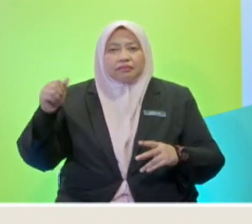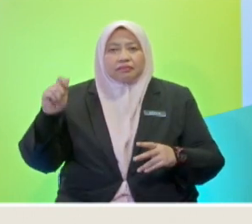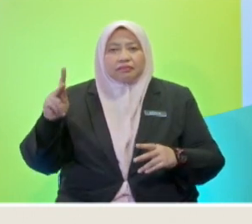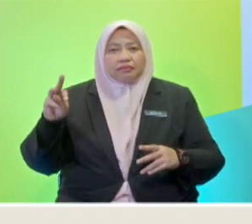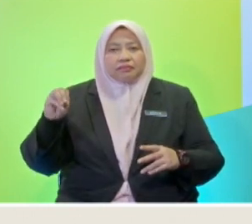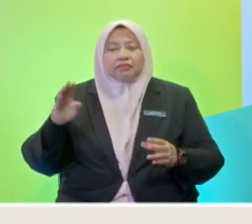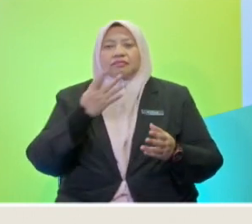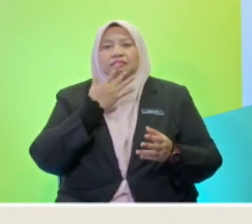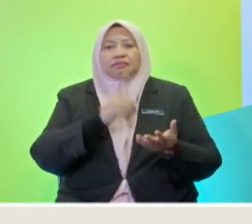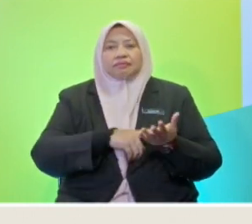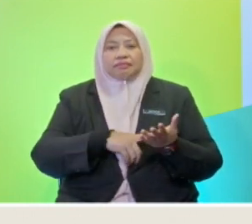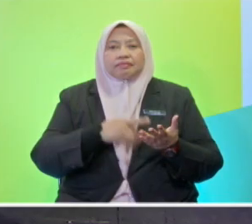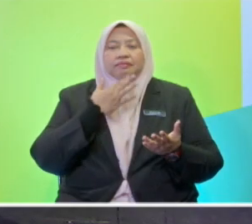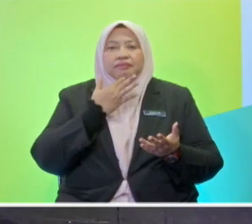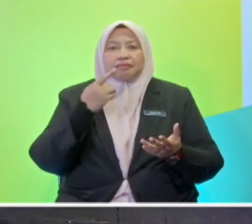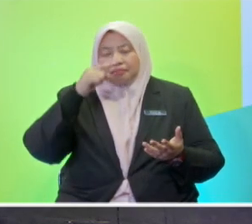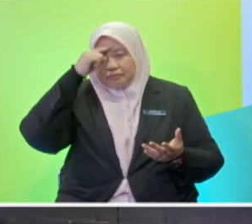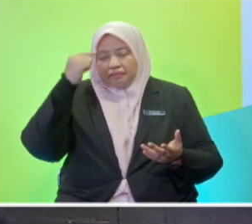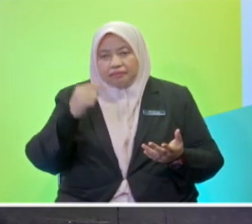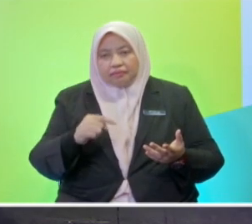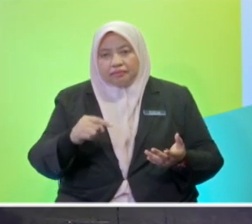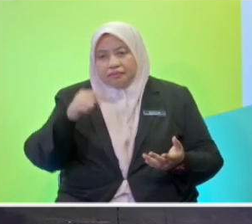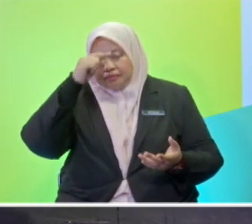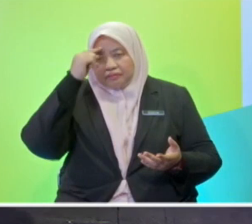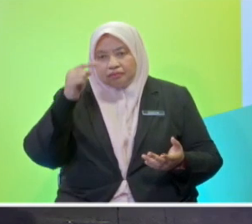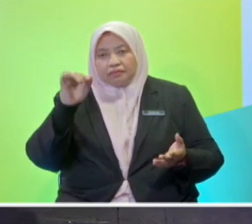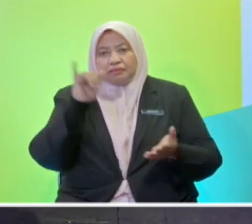hitam itu kepunyaan